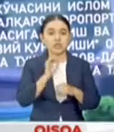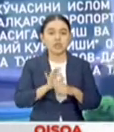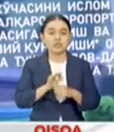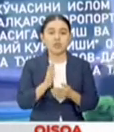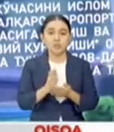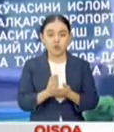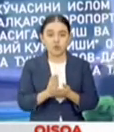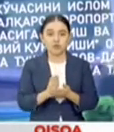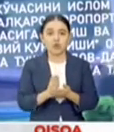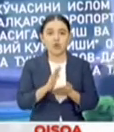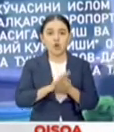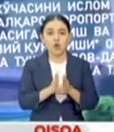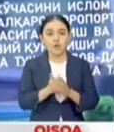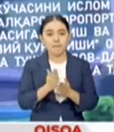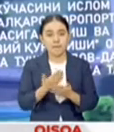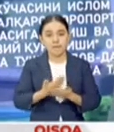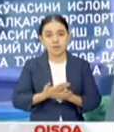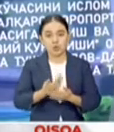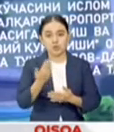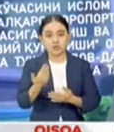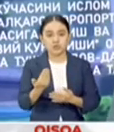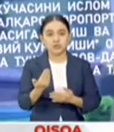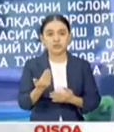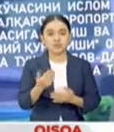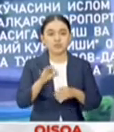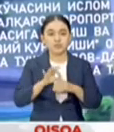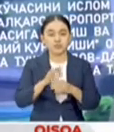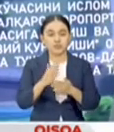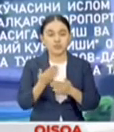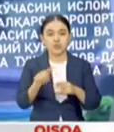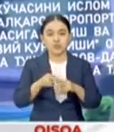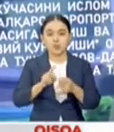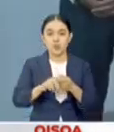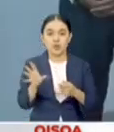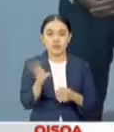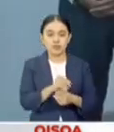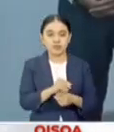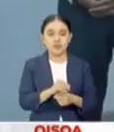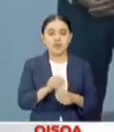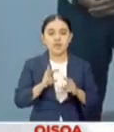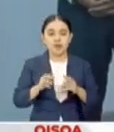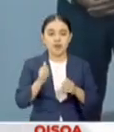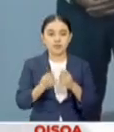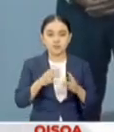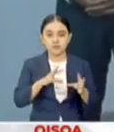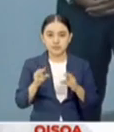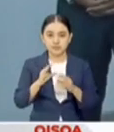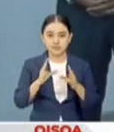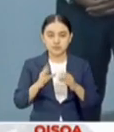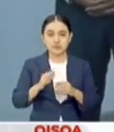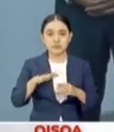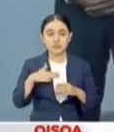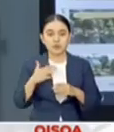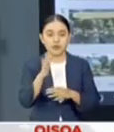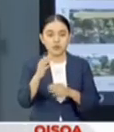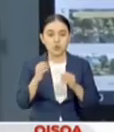bor, holati bor, misol uchun g'ovaga bor. O'shanga bog'liq hamas. Vazirlik har bir ko'chirishga tushgan daraxt